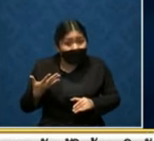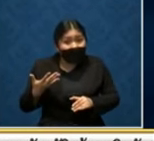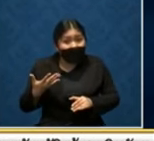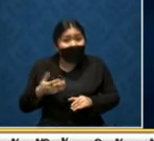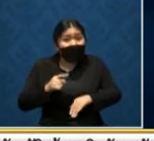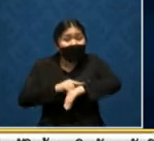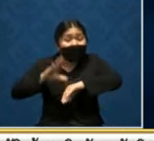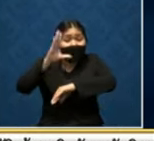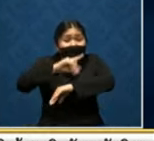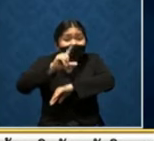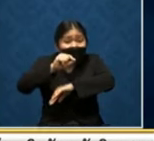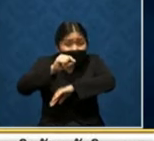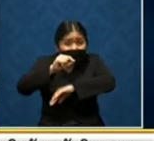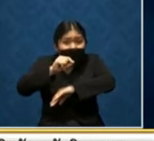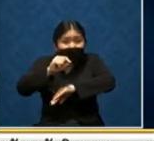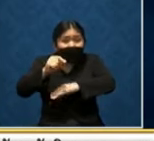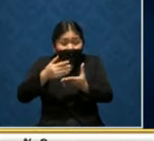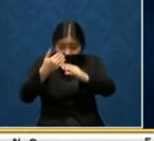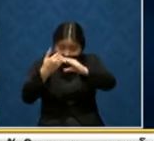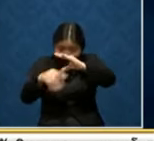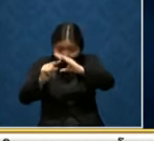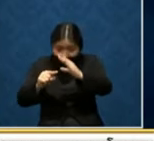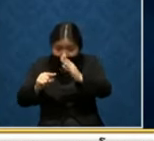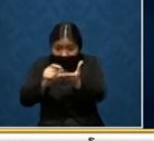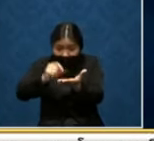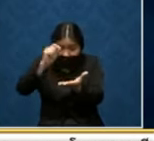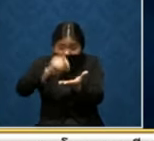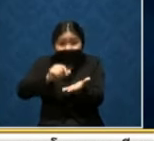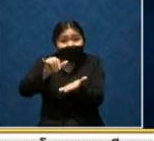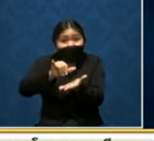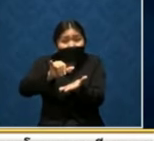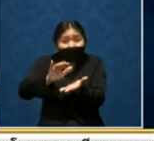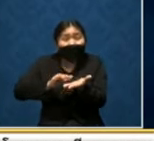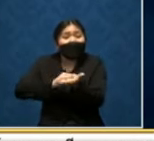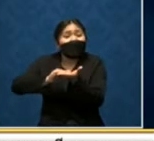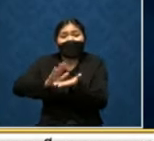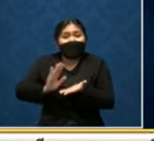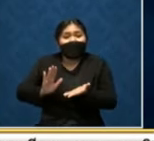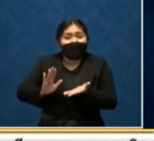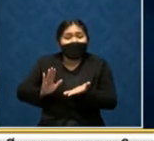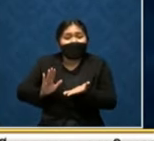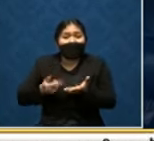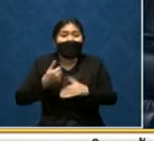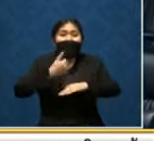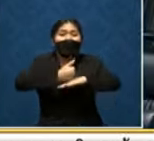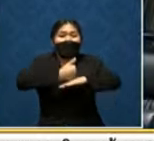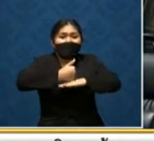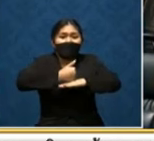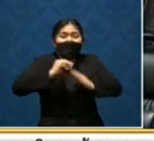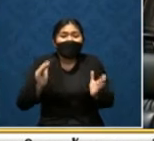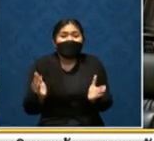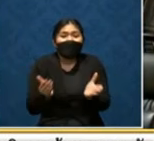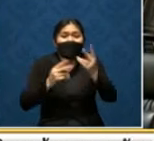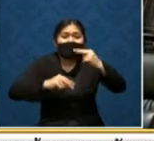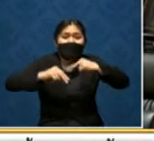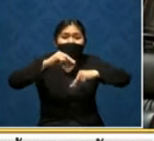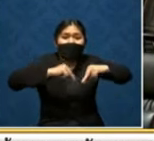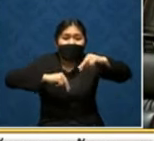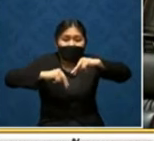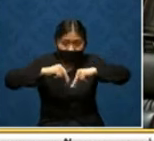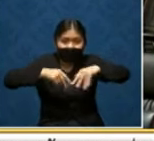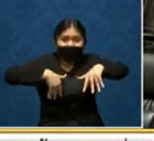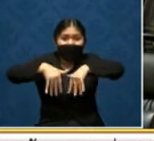ยังไม่มีลายเซ็นของอสถอ่อไม่ใช่อันนี้ไม่ใช่อสถอันนี้นะอธิบดีส่งเสริมปกครองท้องถิ่น